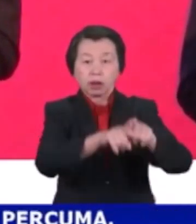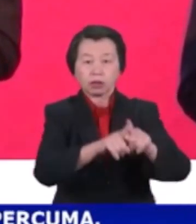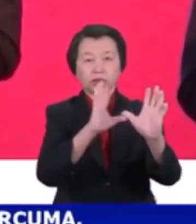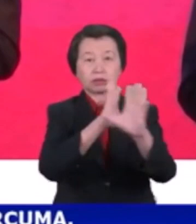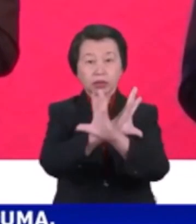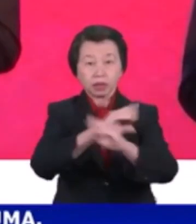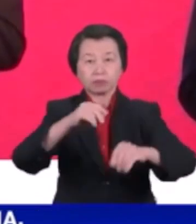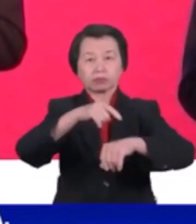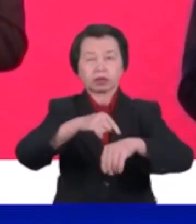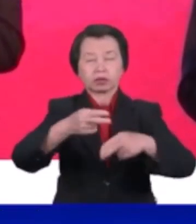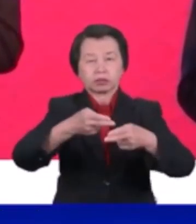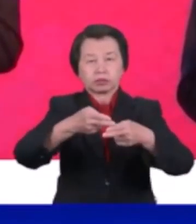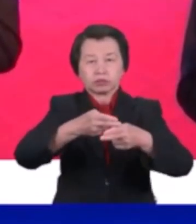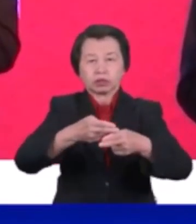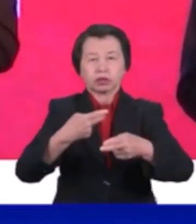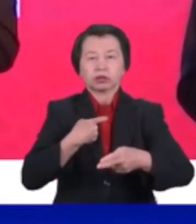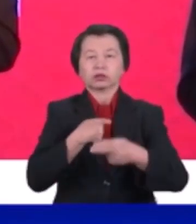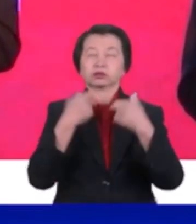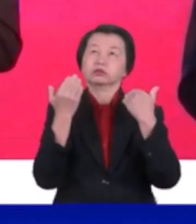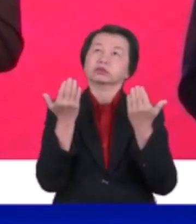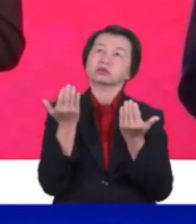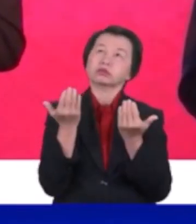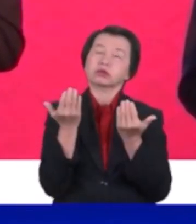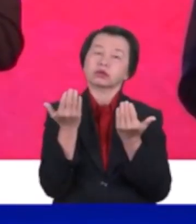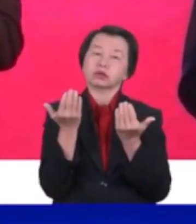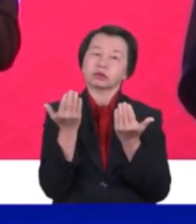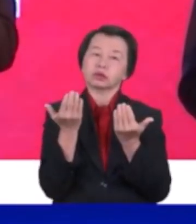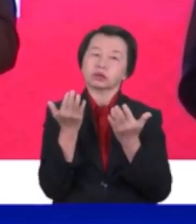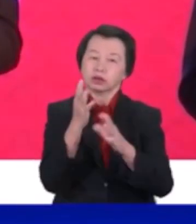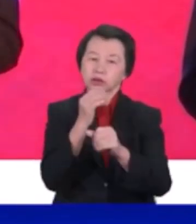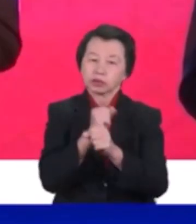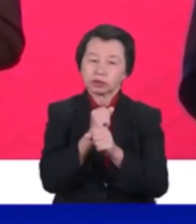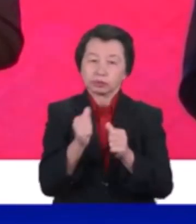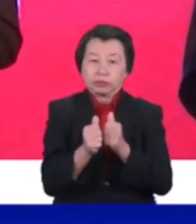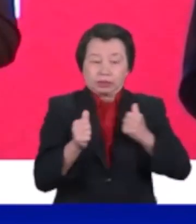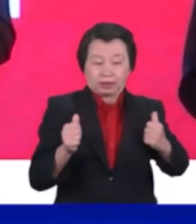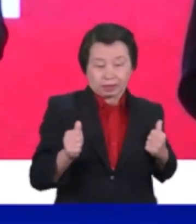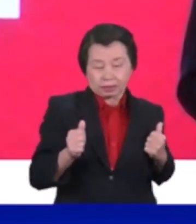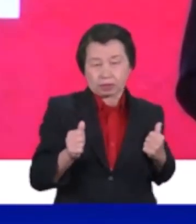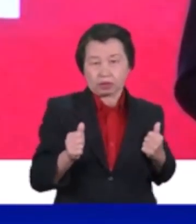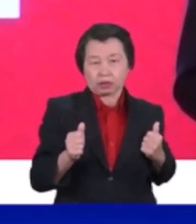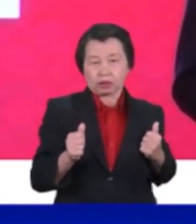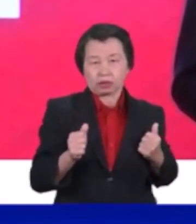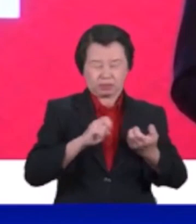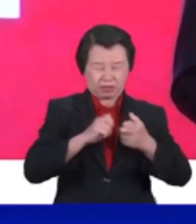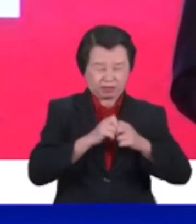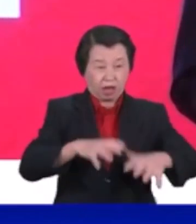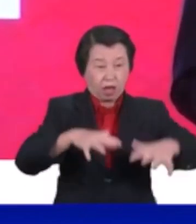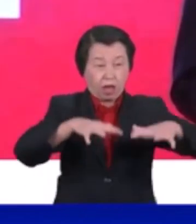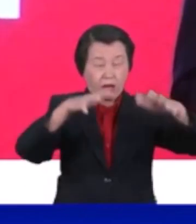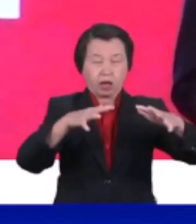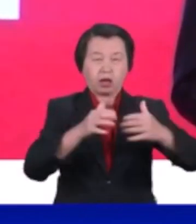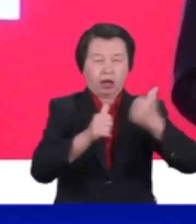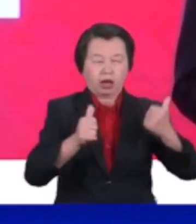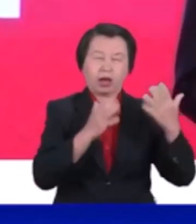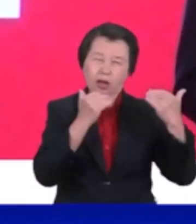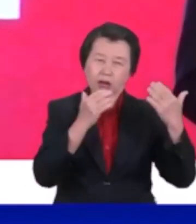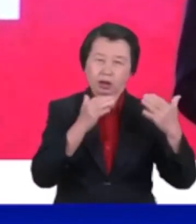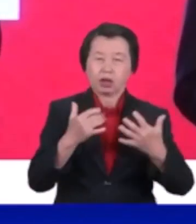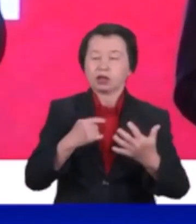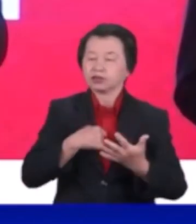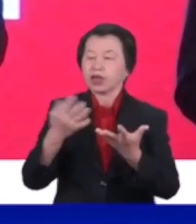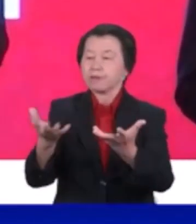keserawak dalam masa singkat gitu doa mudah-mudahan kalau dapat dihindari lebih besar tapi saya mau